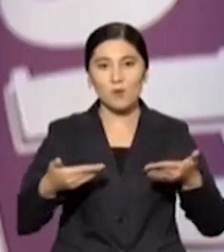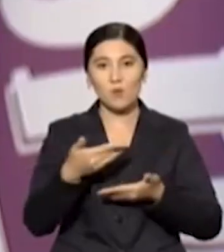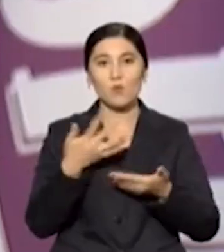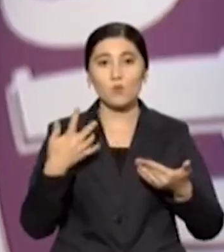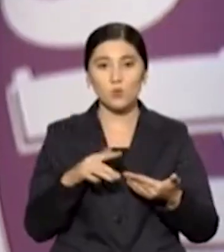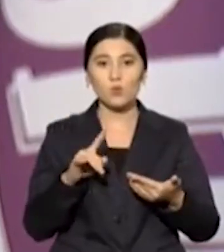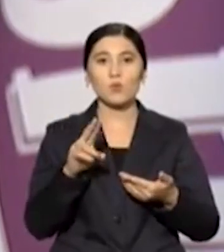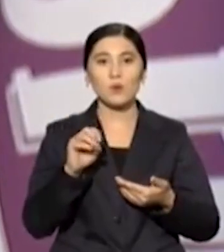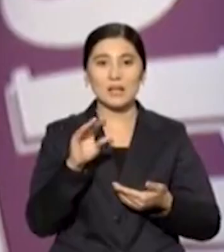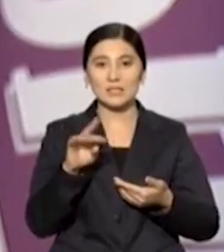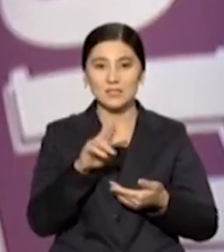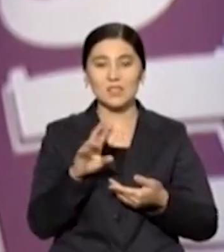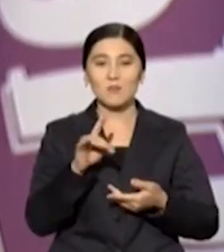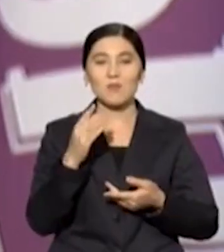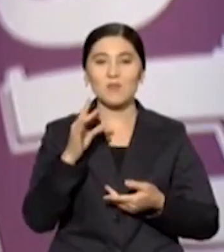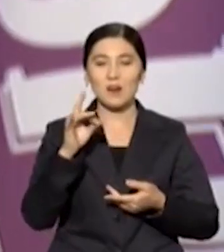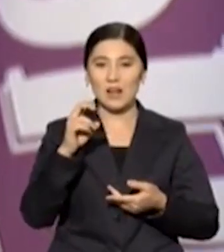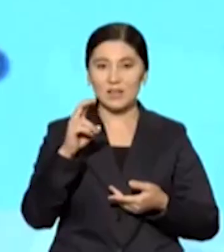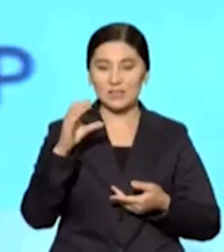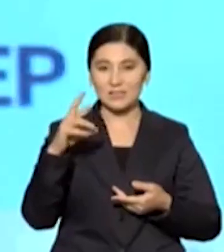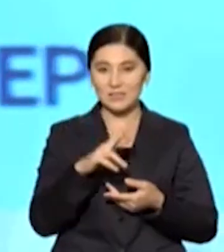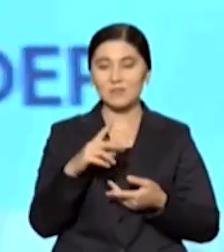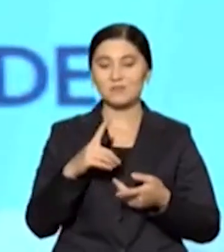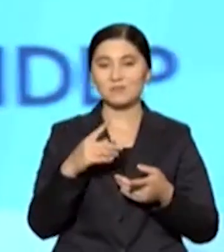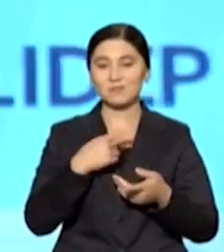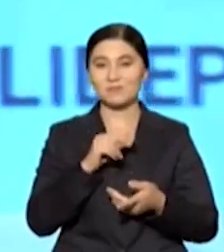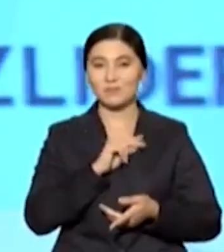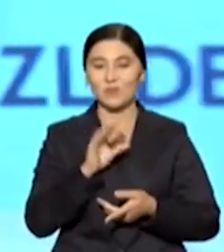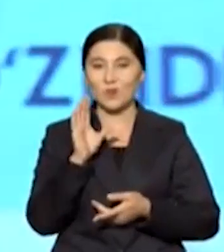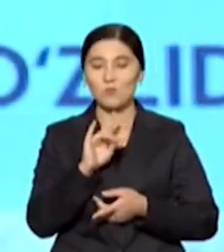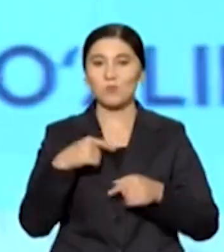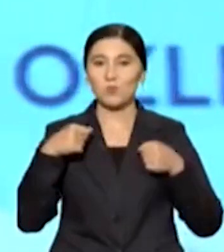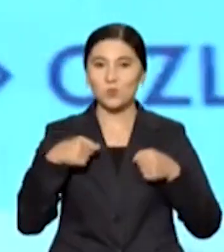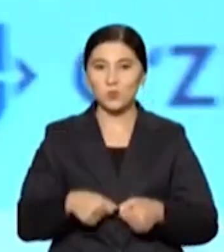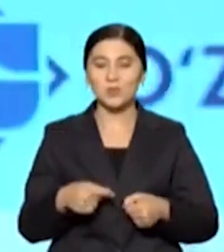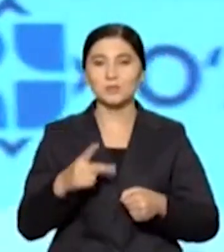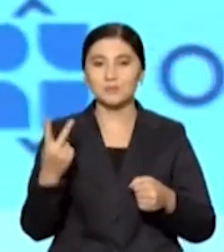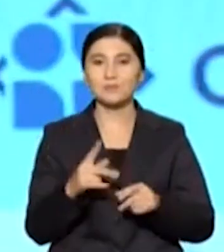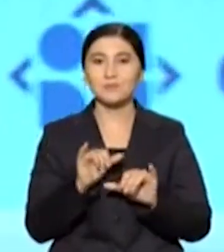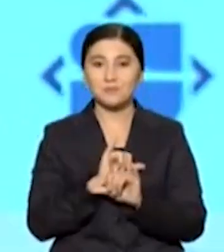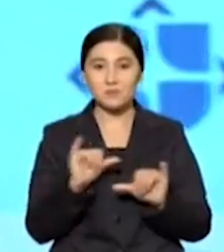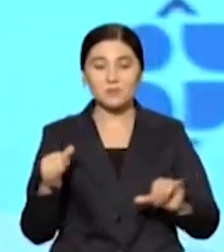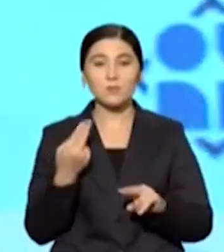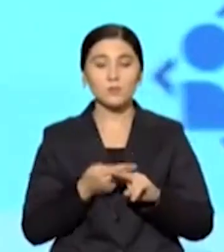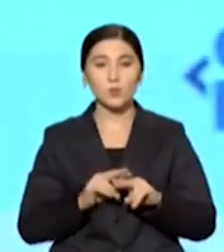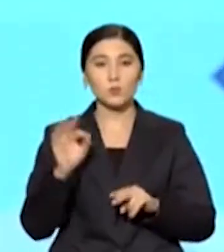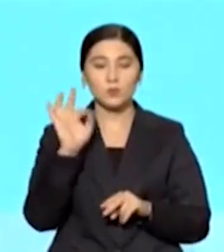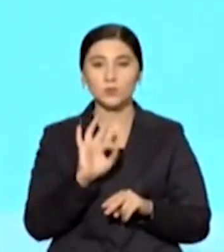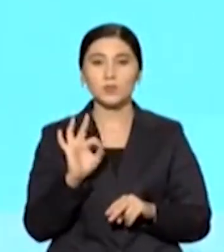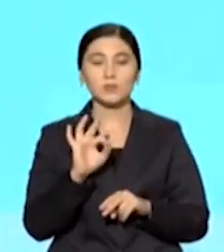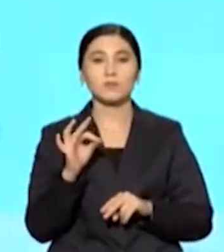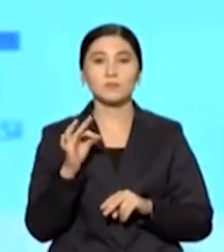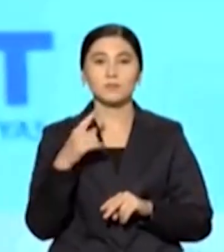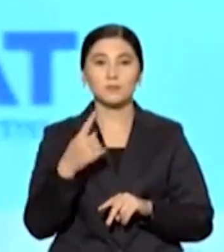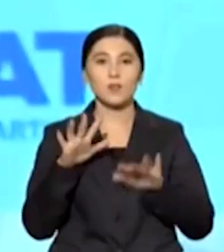keyin, deputatlar va siyosiy partiyalarni fraksiyalarini vakolatlari va huquqlarini yanada kengaytirish. Bu orqali,